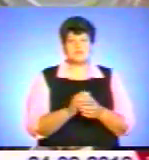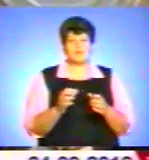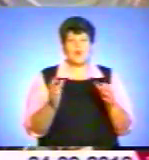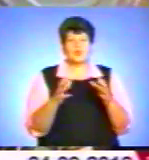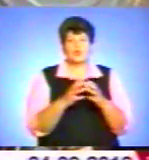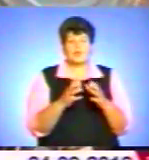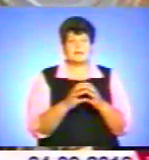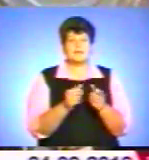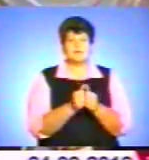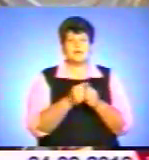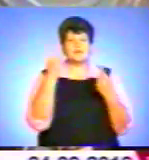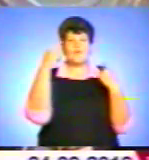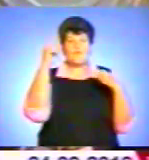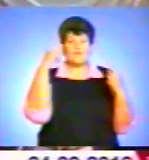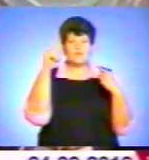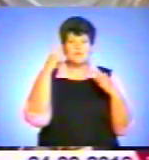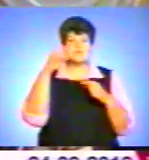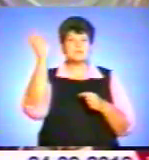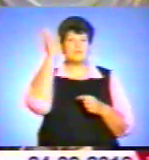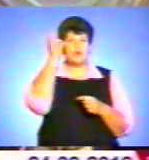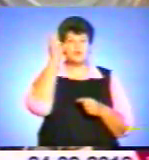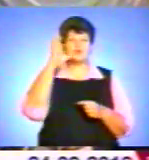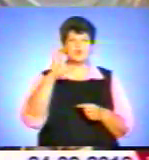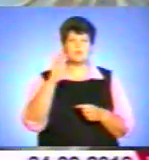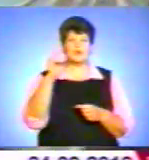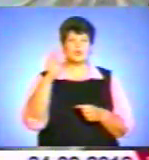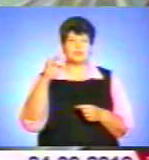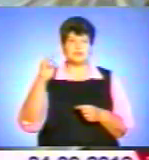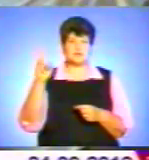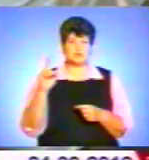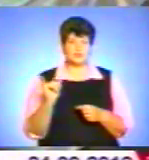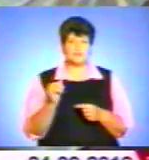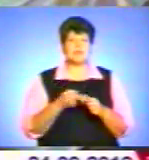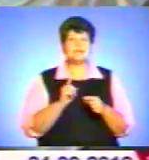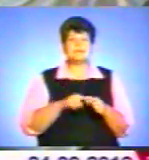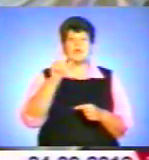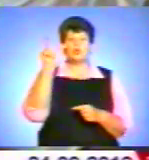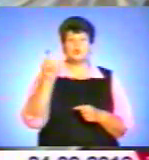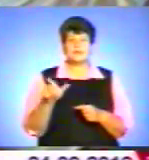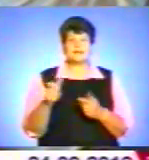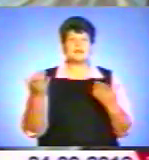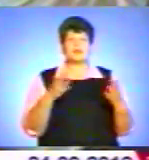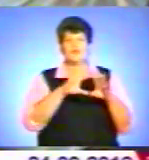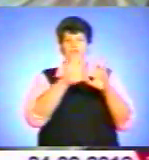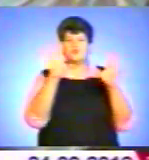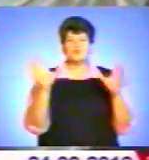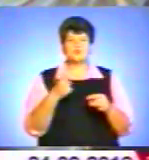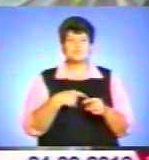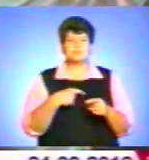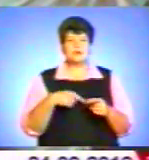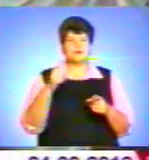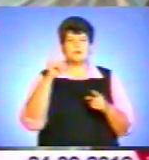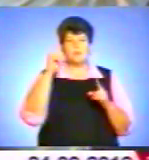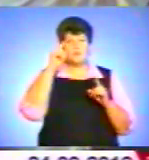навколо творчості і спогадів про Соломію Крушельницьку. Це людина, яка всю себе присвятила